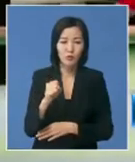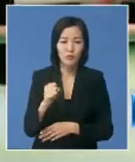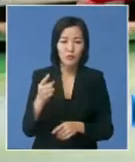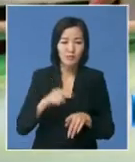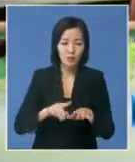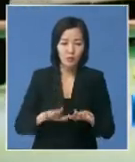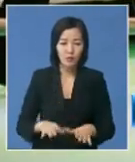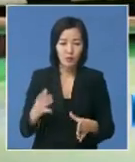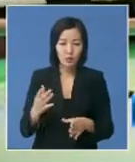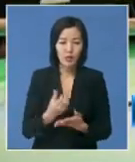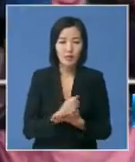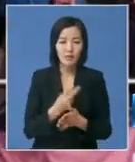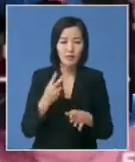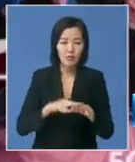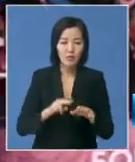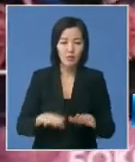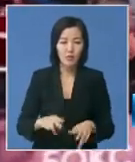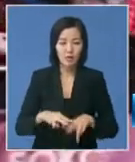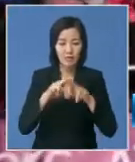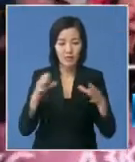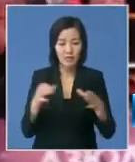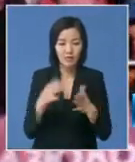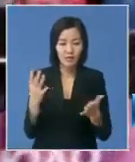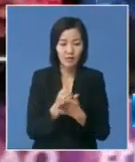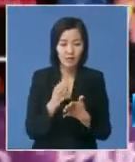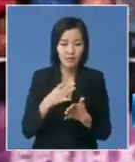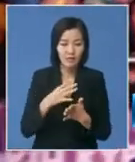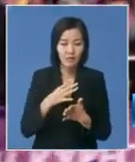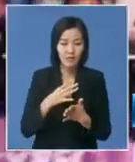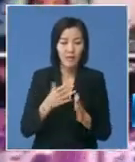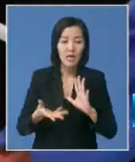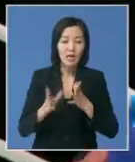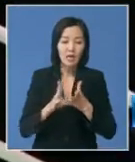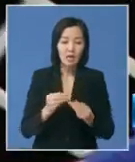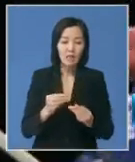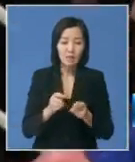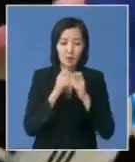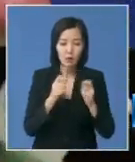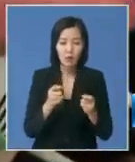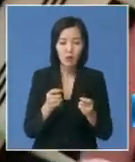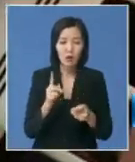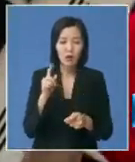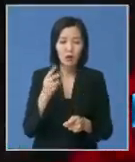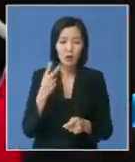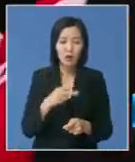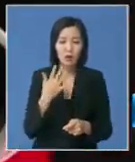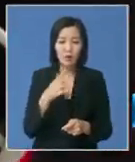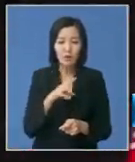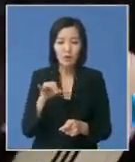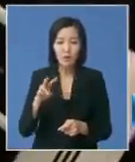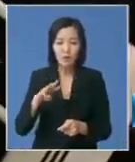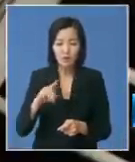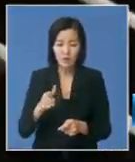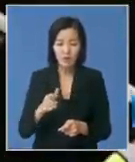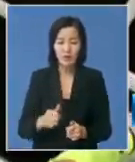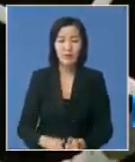Екінші қола медаль астаналық жігіттерге бұйырды. Айта кетейік, конфедерация кубогының жалпы жүлде қоры 125 миллион теңгені құрады.